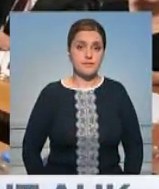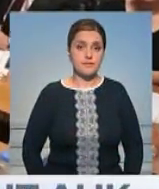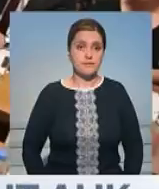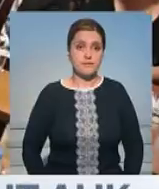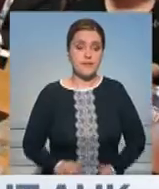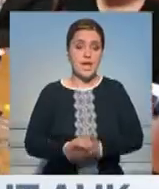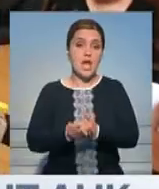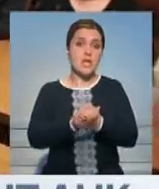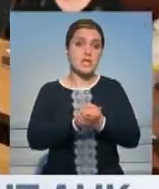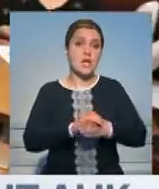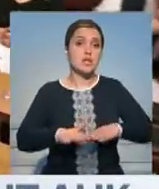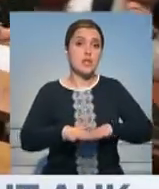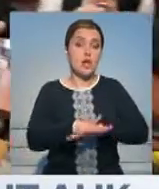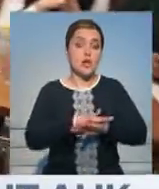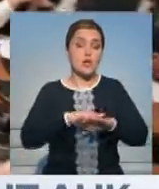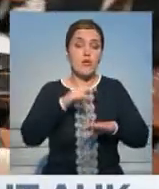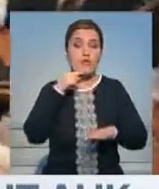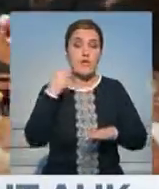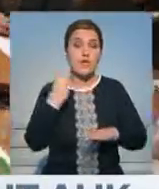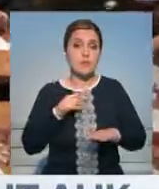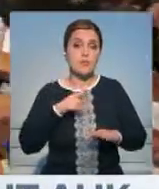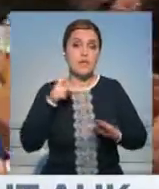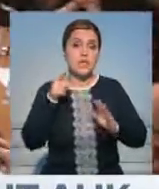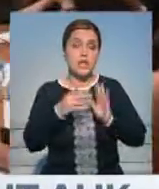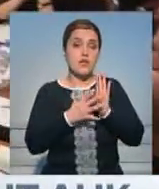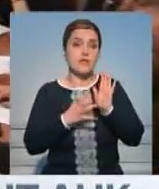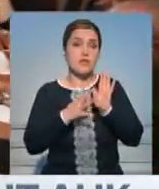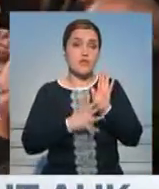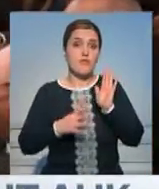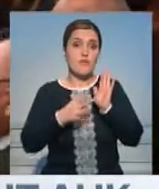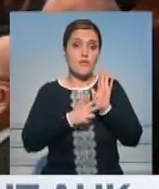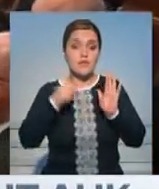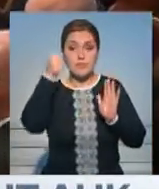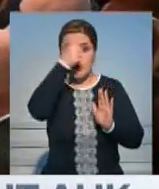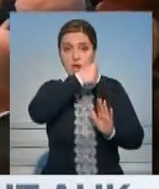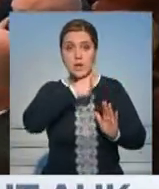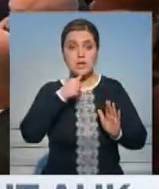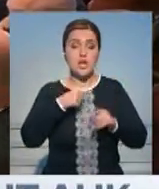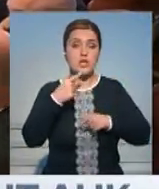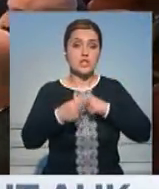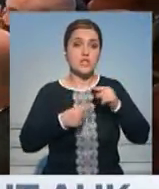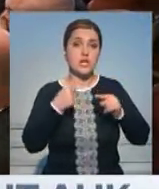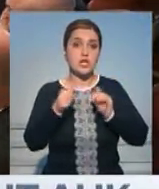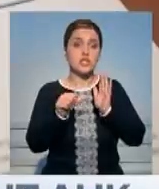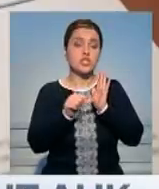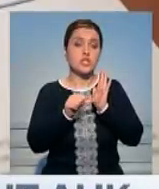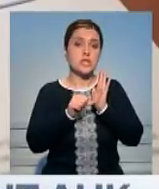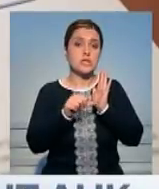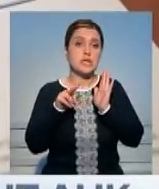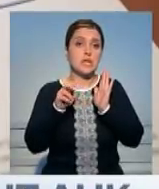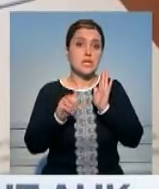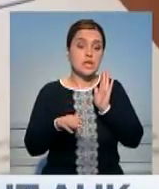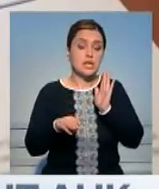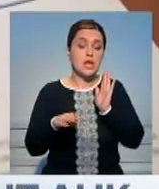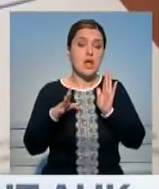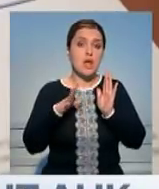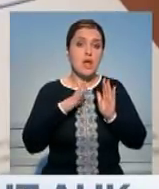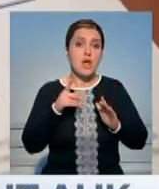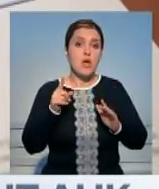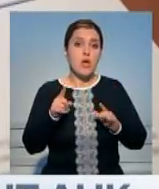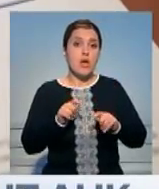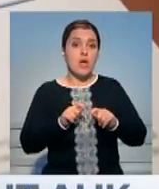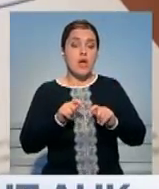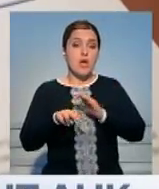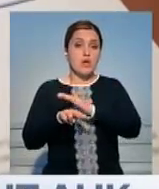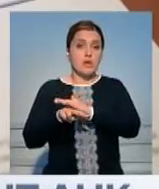Ассамблея народов России появилась в 1998 году, через 6 лет после создания Ассамблеи народа Казахстана. Поэтому россияне